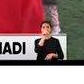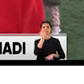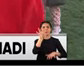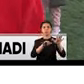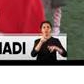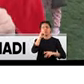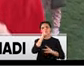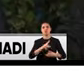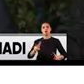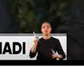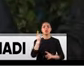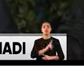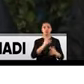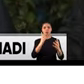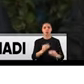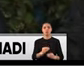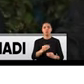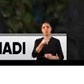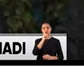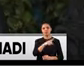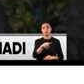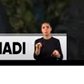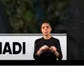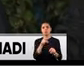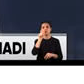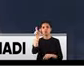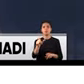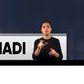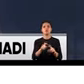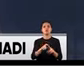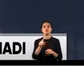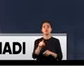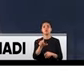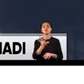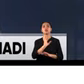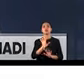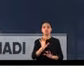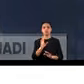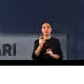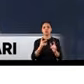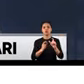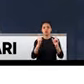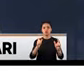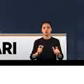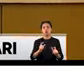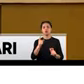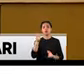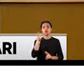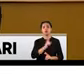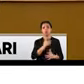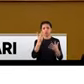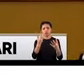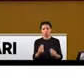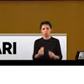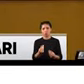olduğu Beşiktaş'ta, Mesut Yarsa Datça'da seçilemedi. Çankaya'dan aday olan gazeteci İrfan Değirmenci, Safranbolu'dan